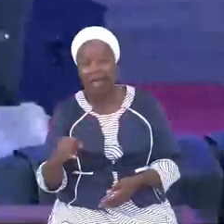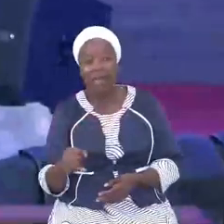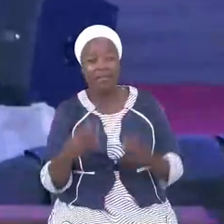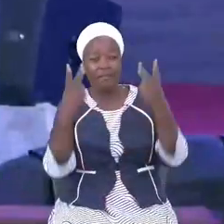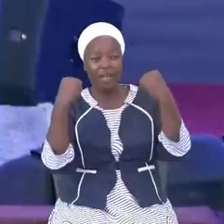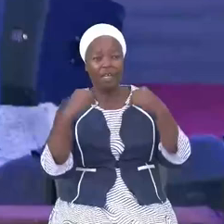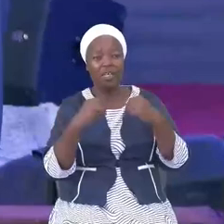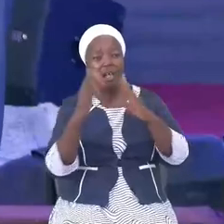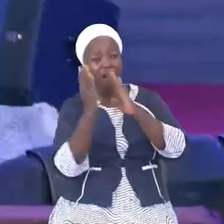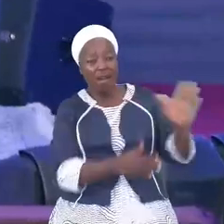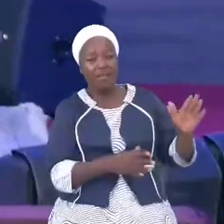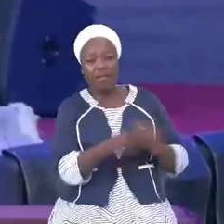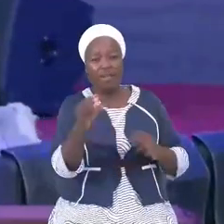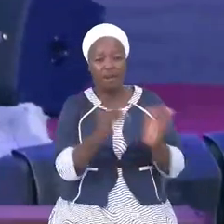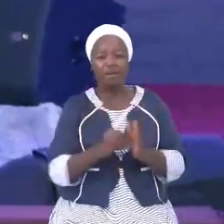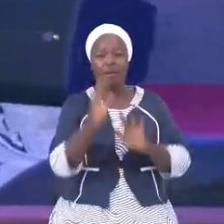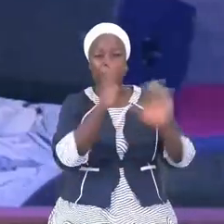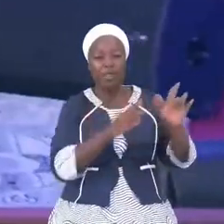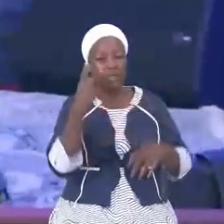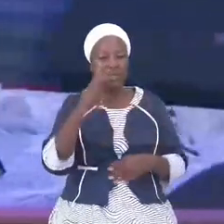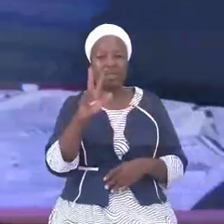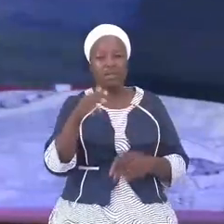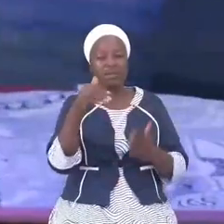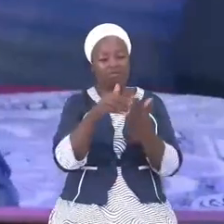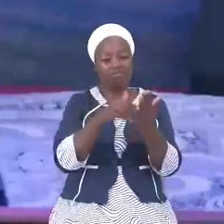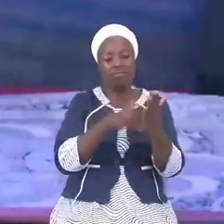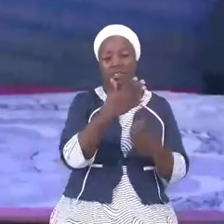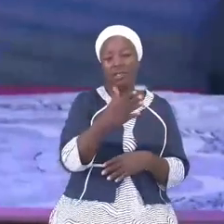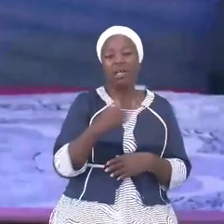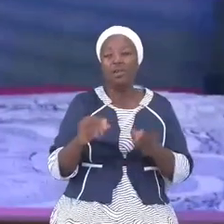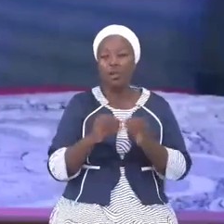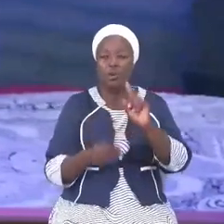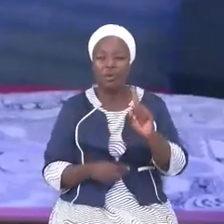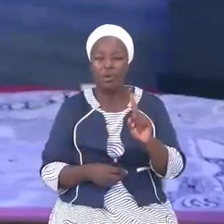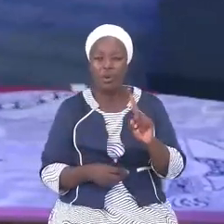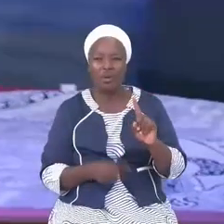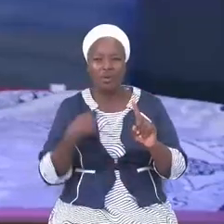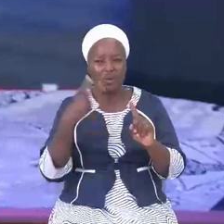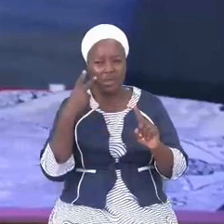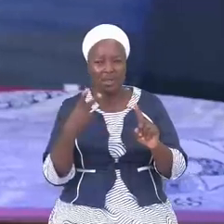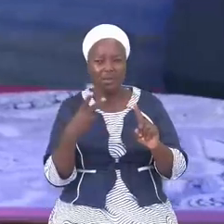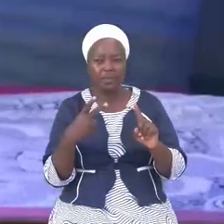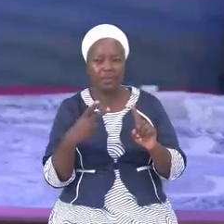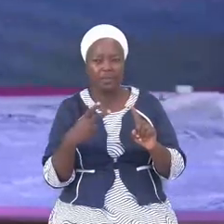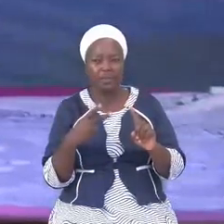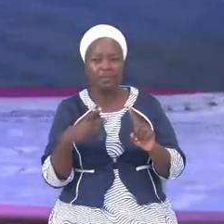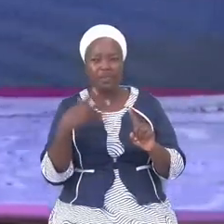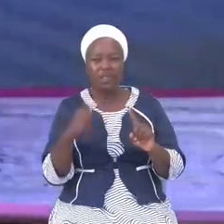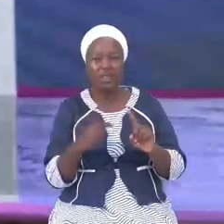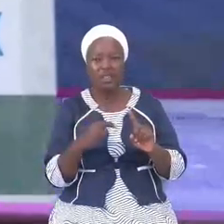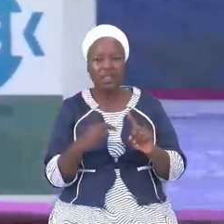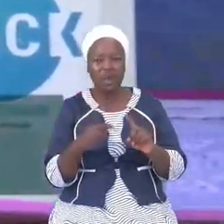miséricorde. Il y a trois éléments. Premièrement, l'observation des vanités